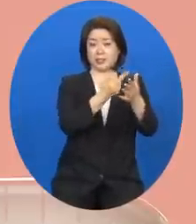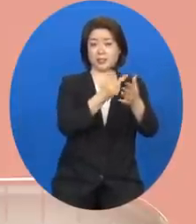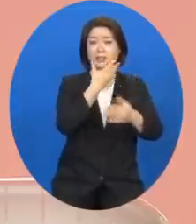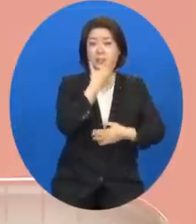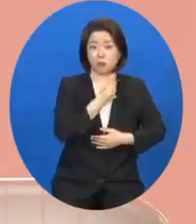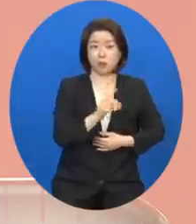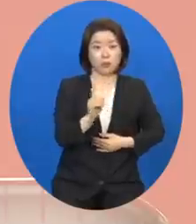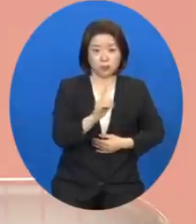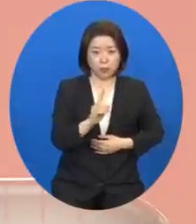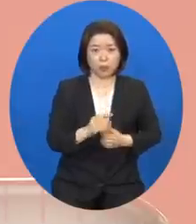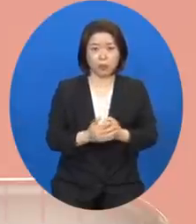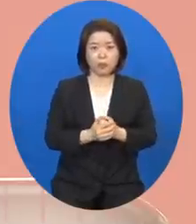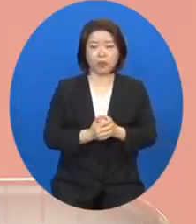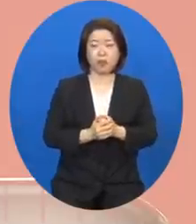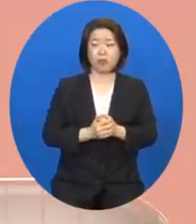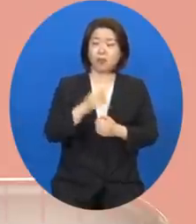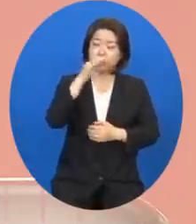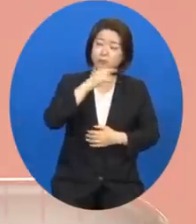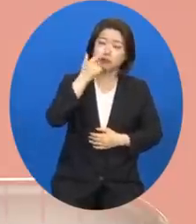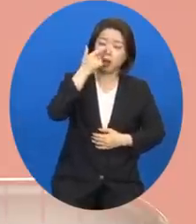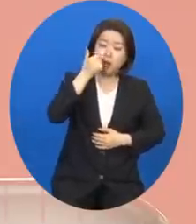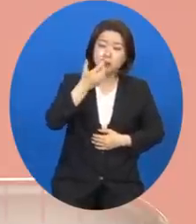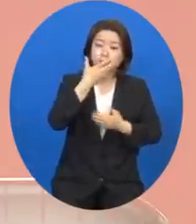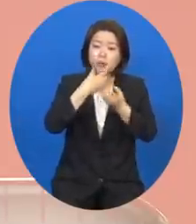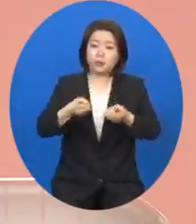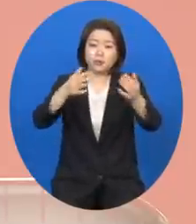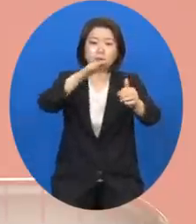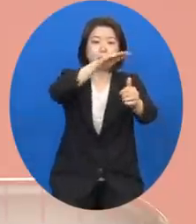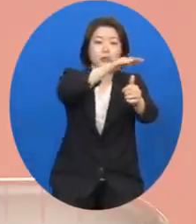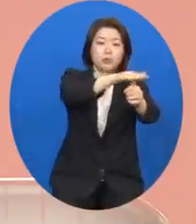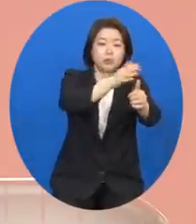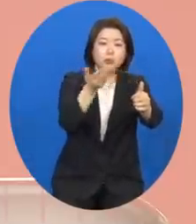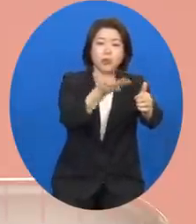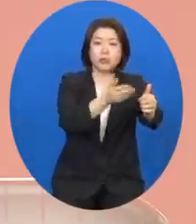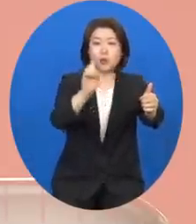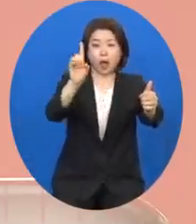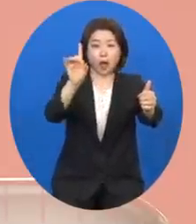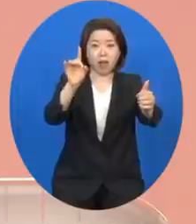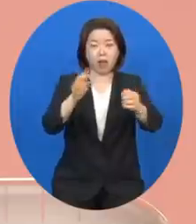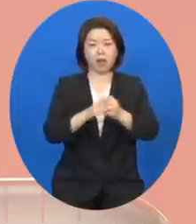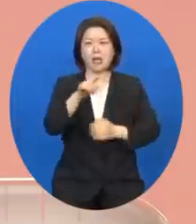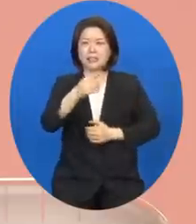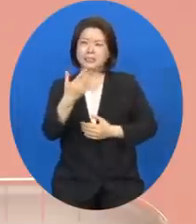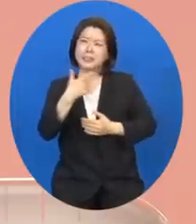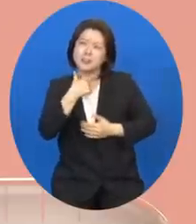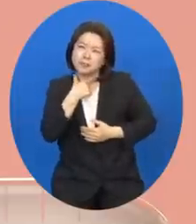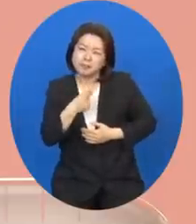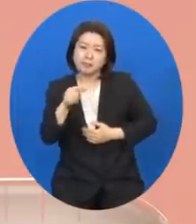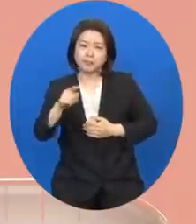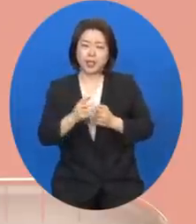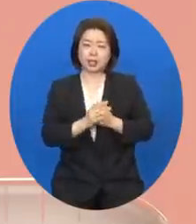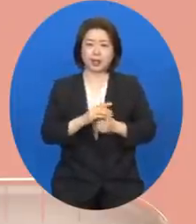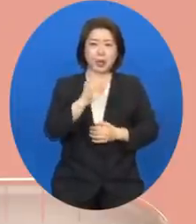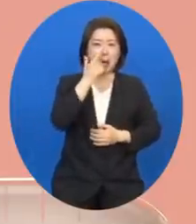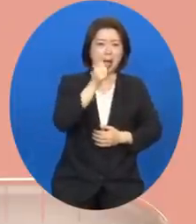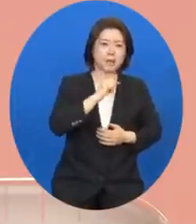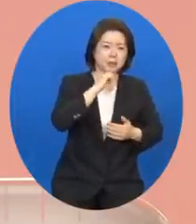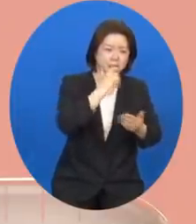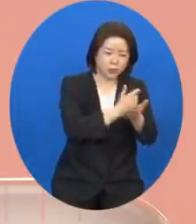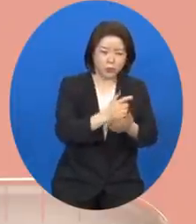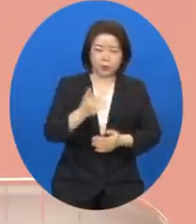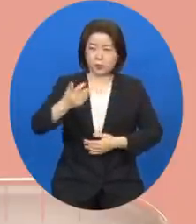게 그냥 아버지가 축복기도 해주는 거 하나입니다. 근데 그거 받으려고 아버지 속이고 형